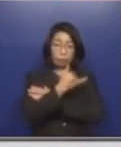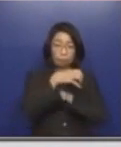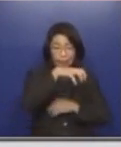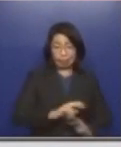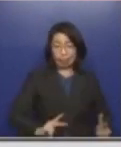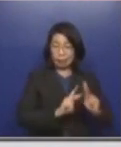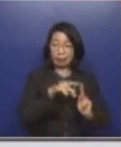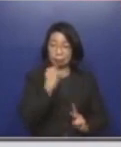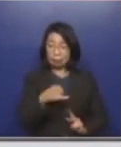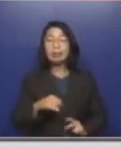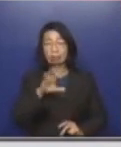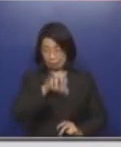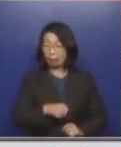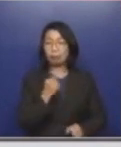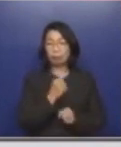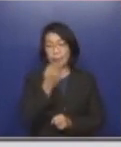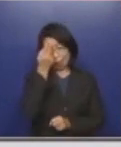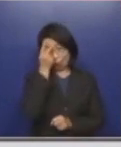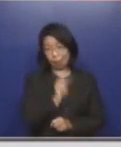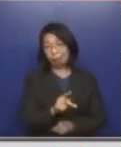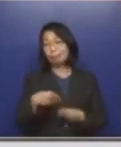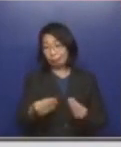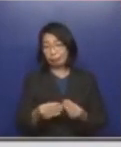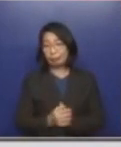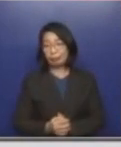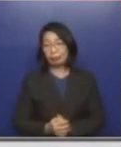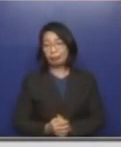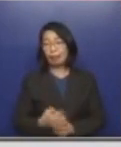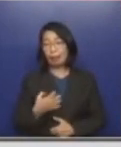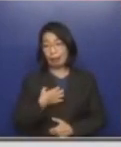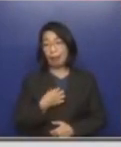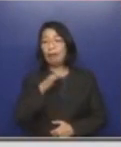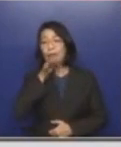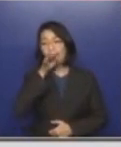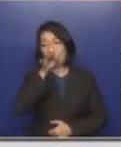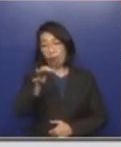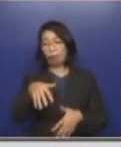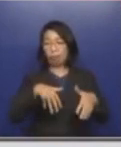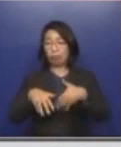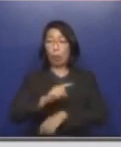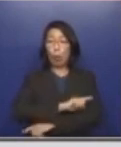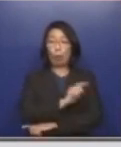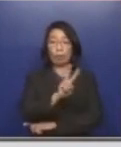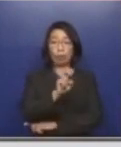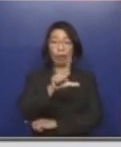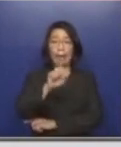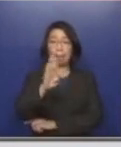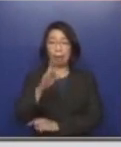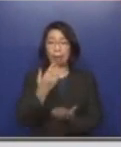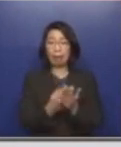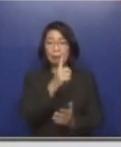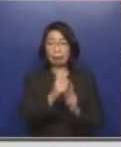านครับสิ่งที่ผมอยากจะขอฟ้องพี่น้องประชาชนว่าเราไม่ได้เสียหายวันละ200ล้าน